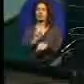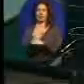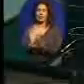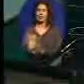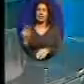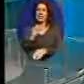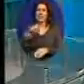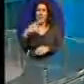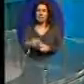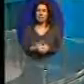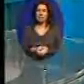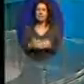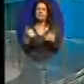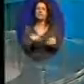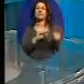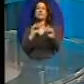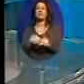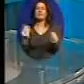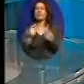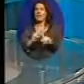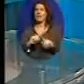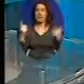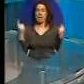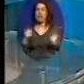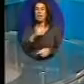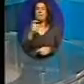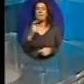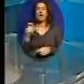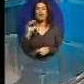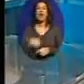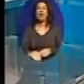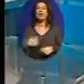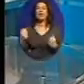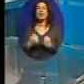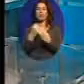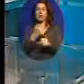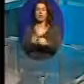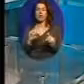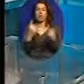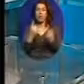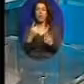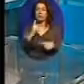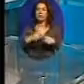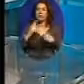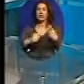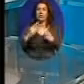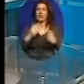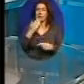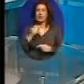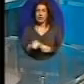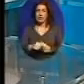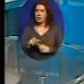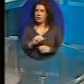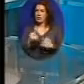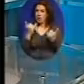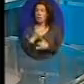בנושא הבא. מכאן אנחנו עוברים לעניין אחר לגמרי. מאות אלפי תאונות עבודה מתרחשות מדי שנה בישראל. מאות אלפי, וזה לא טעות. ויש